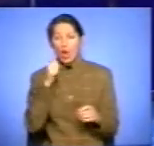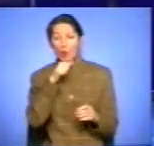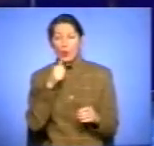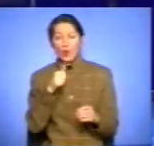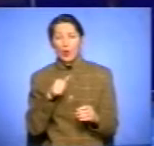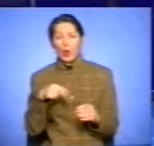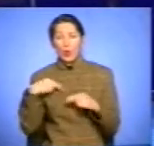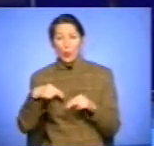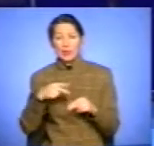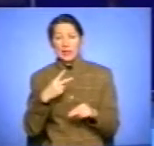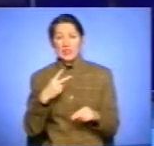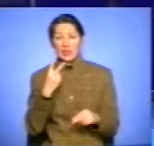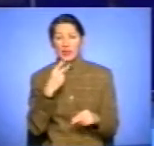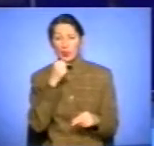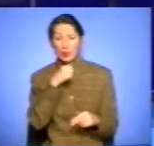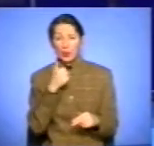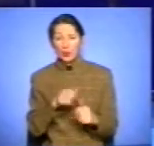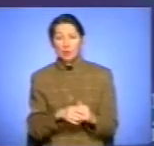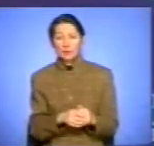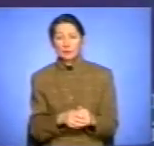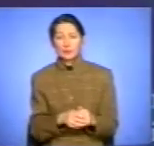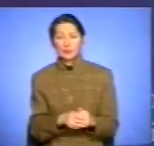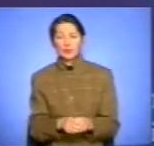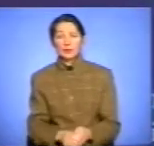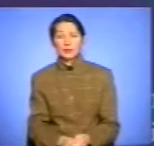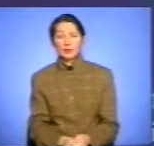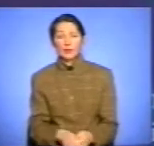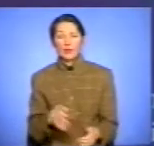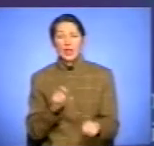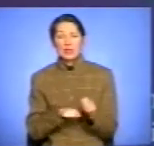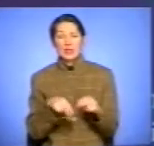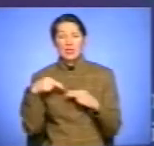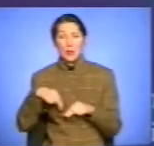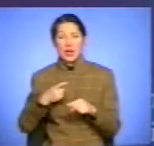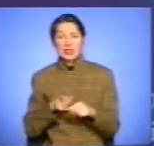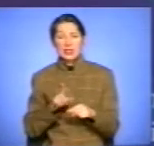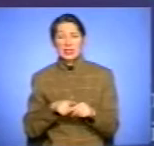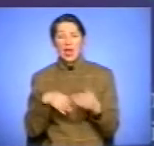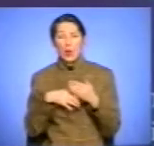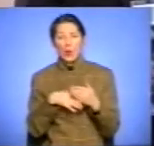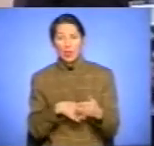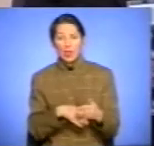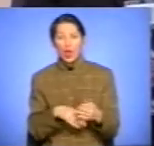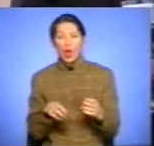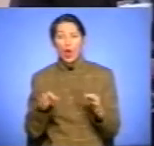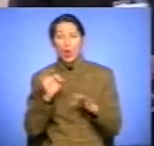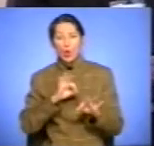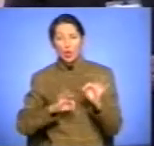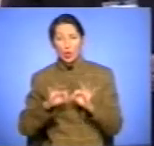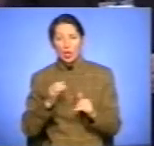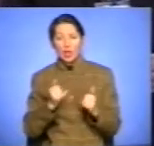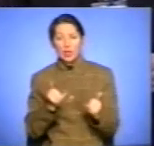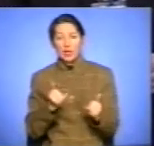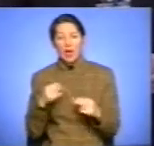там побували наші кореспонденти інспекція праці - це передусім помічник консультант як для